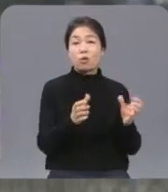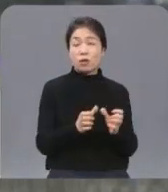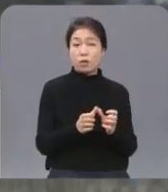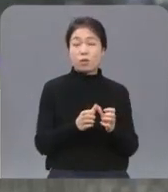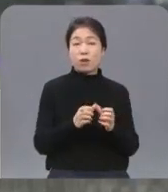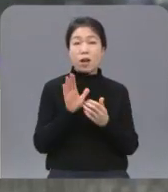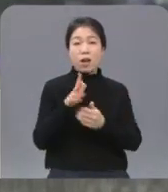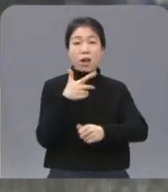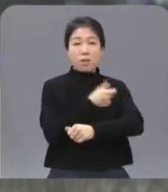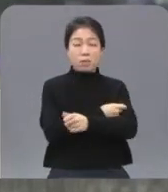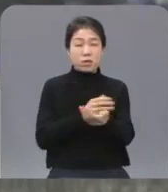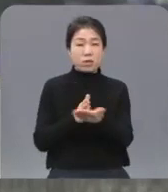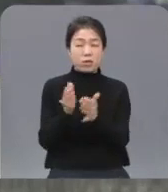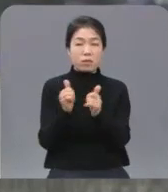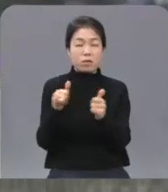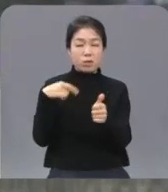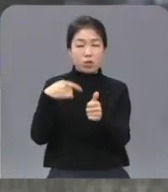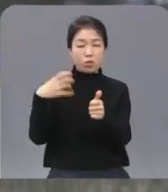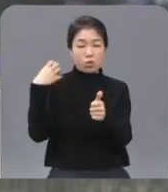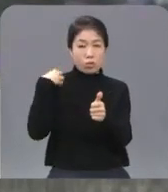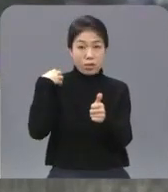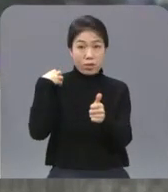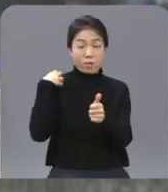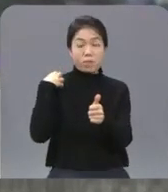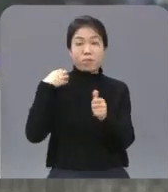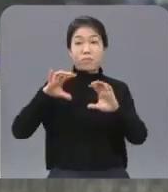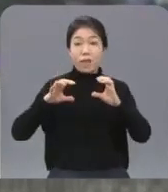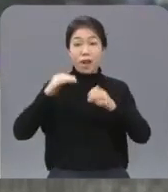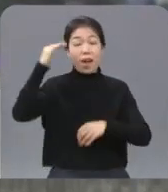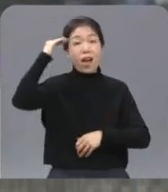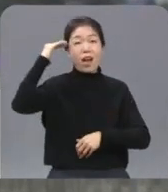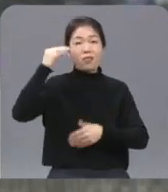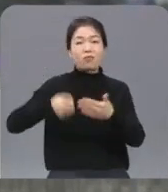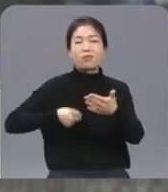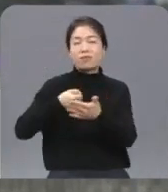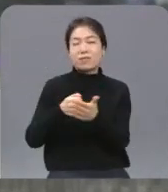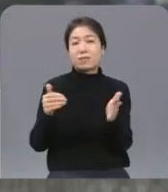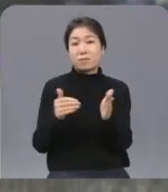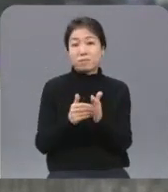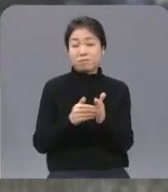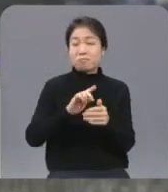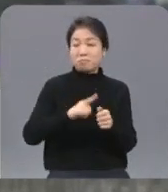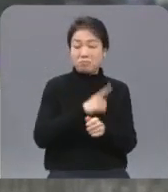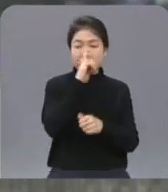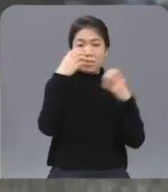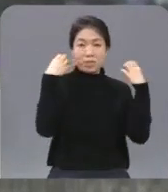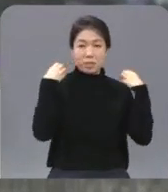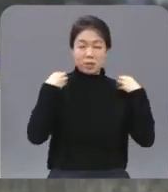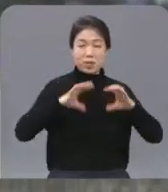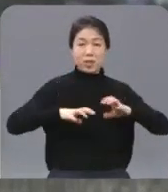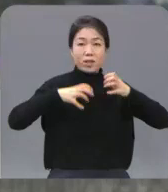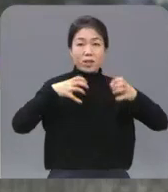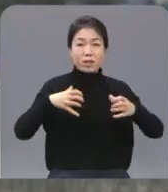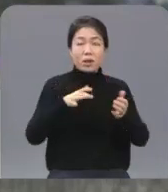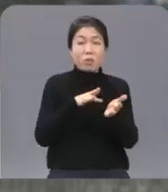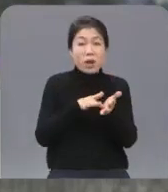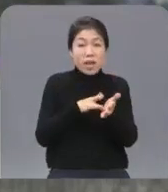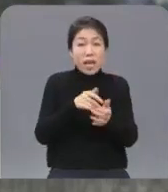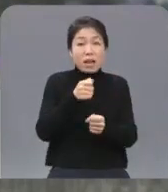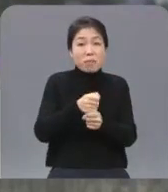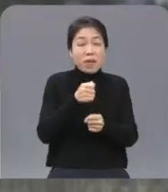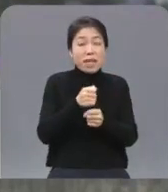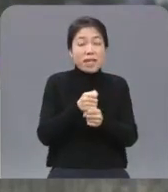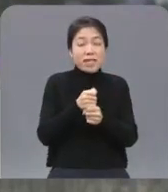백신전문인력의 교육을 전담할 나라로 우리나라를 정했습니다 이에 정부가 글로벌 바이오캠퍼스를 만들